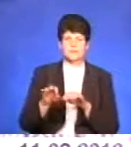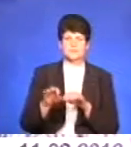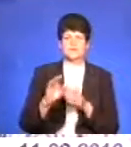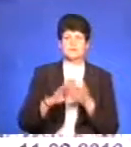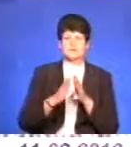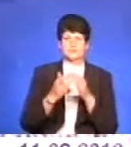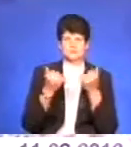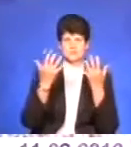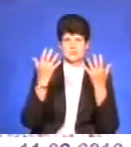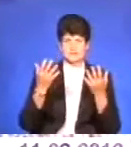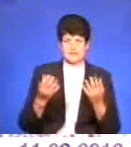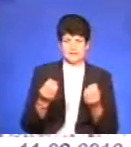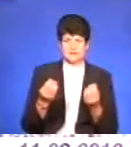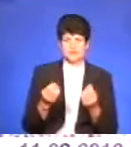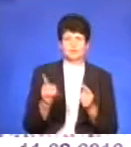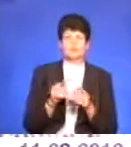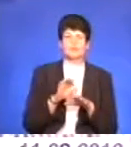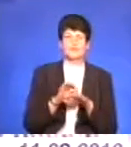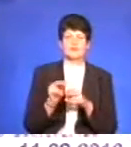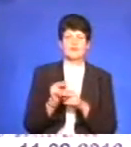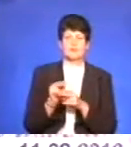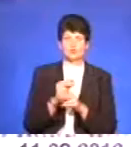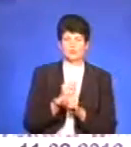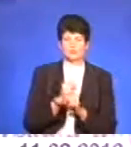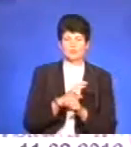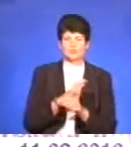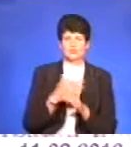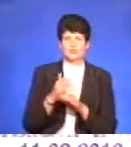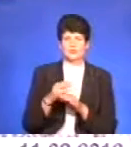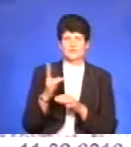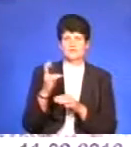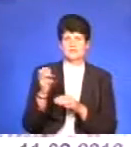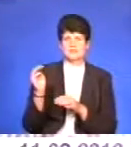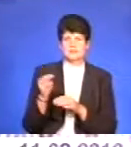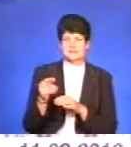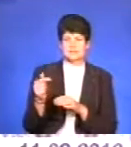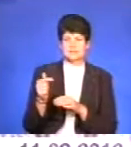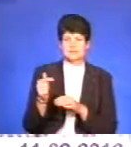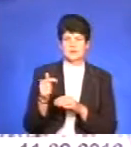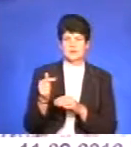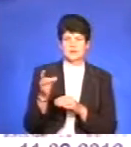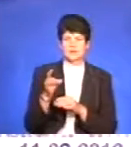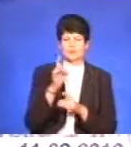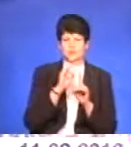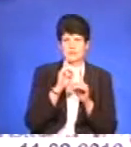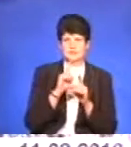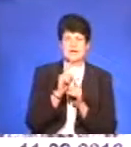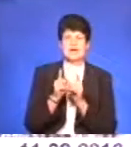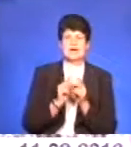на сьогоднішній день щодо проведення ремонтних робіт було виділено 200 тисяч районною радою на